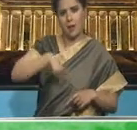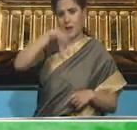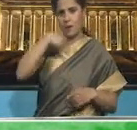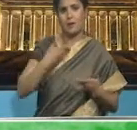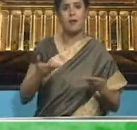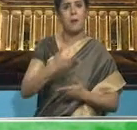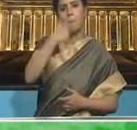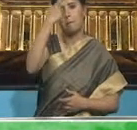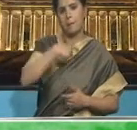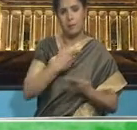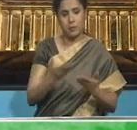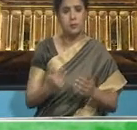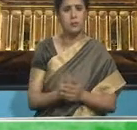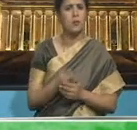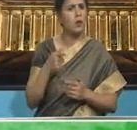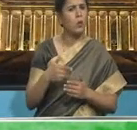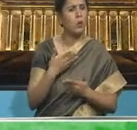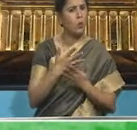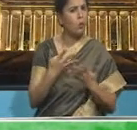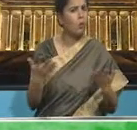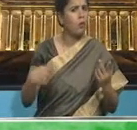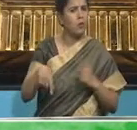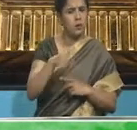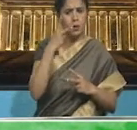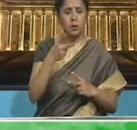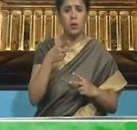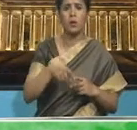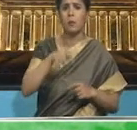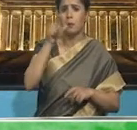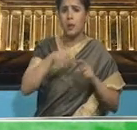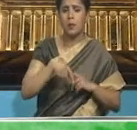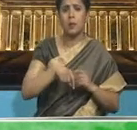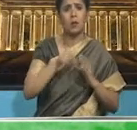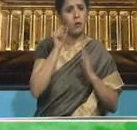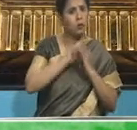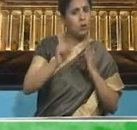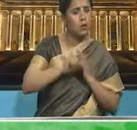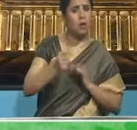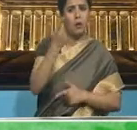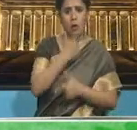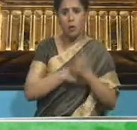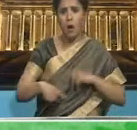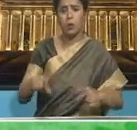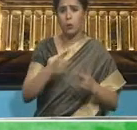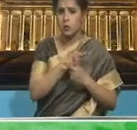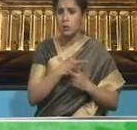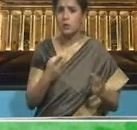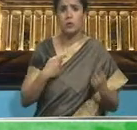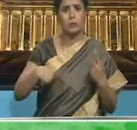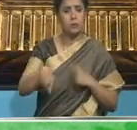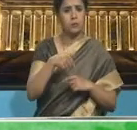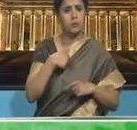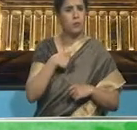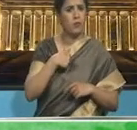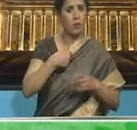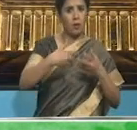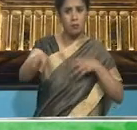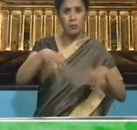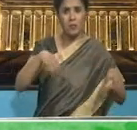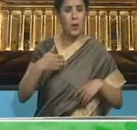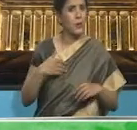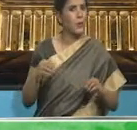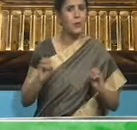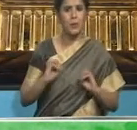हैं। इतने सारे पंथों और इतनी सारी भाषाओं ने हमें विभाजित नहीं किया